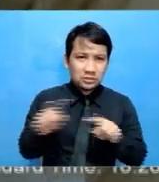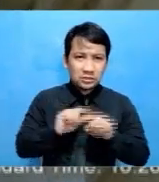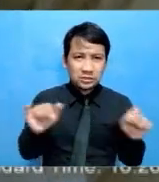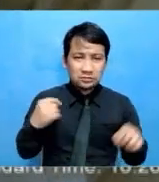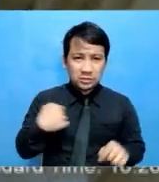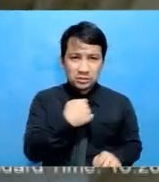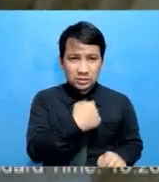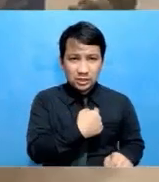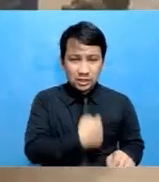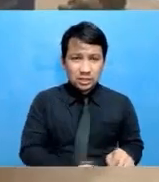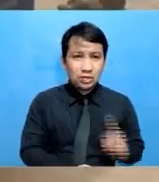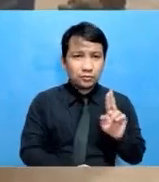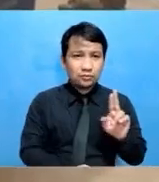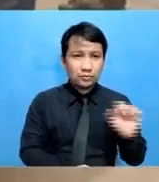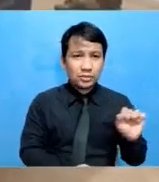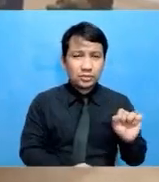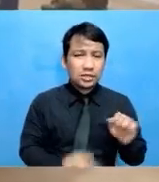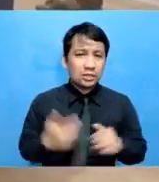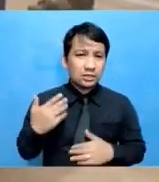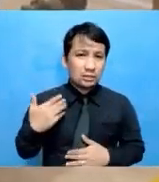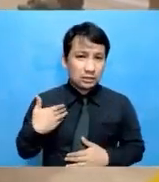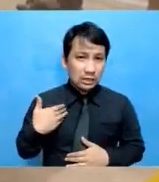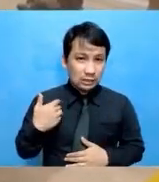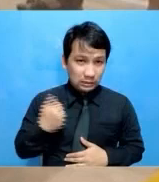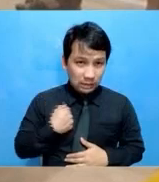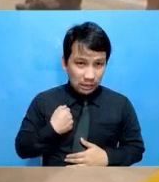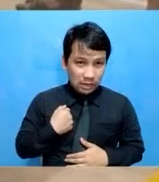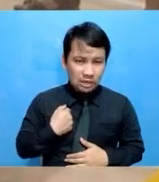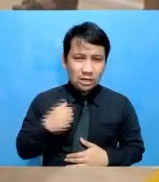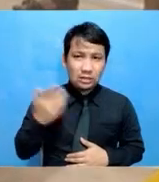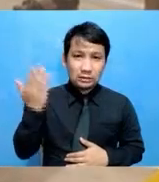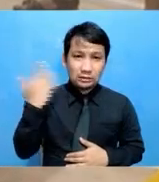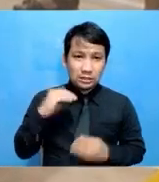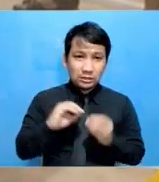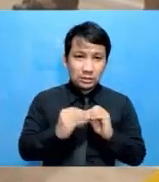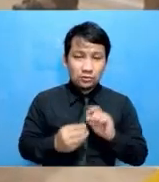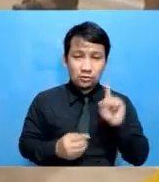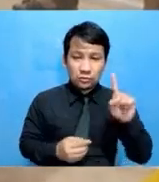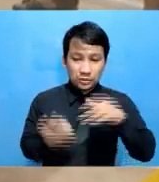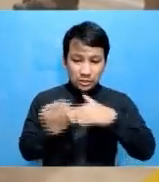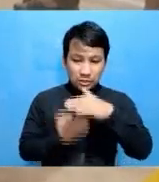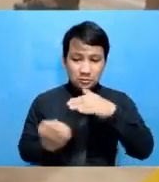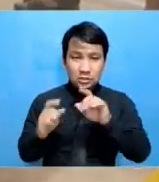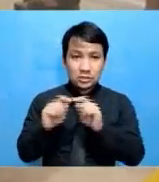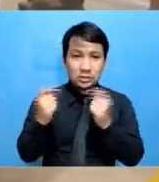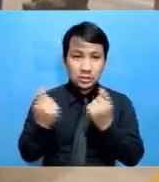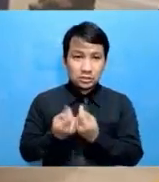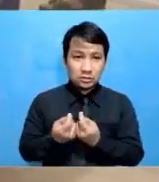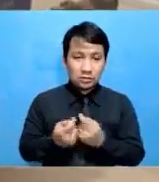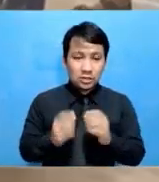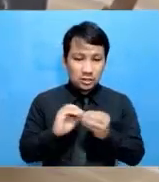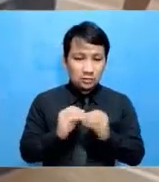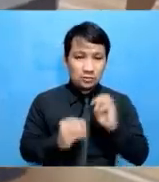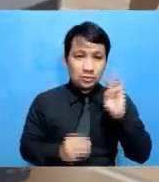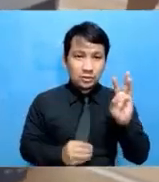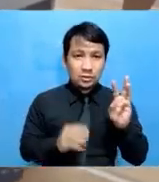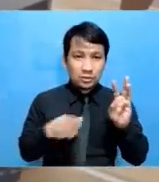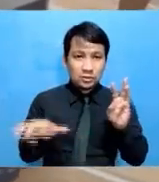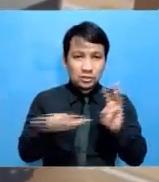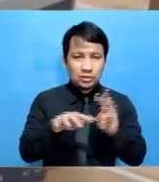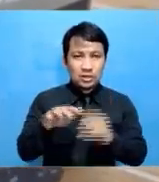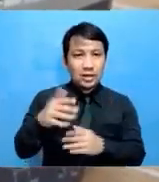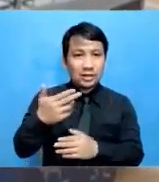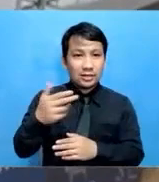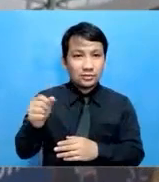US at Canada. Number 1 o world champion last year ang elementary school team at number 6 sa buong mundo ang middle school